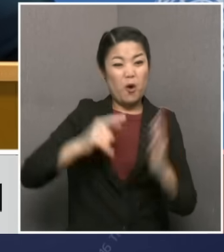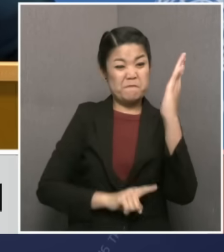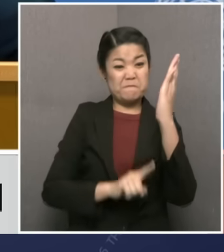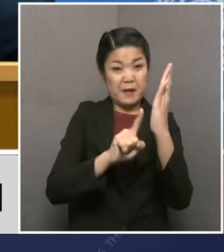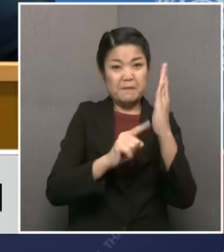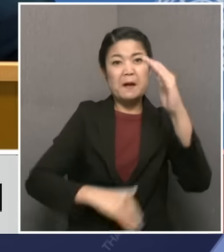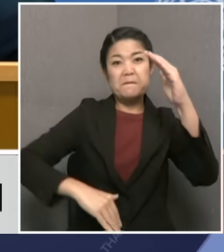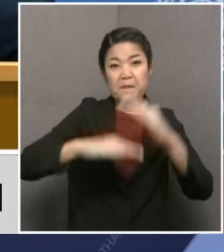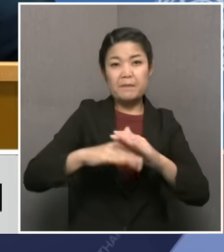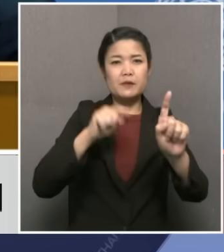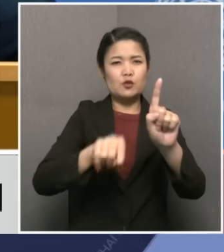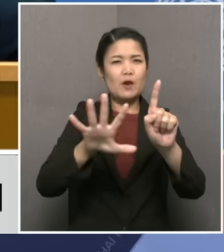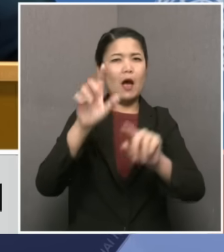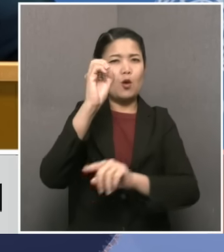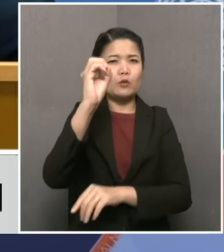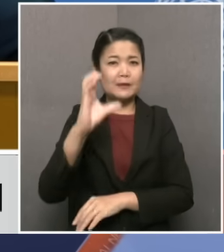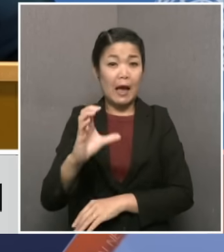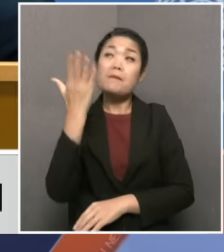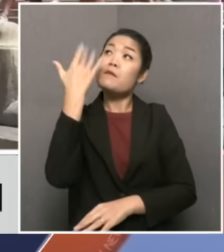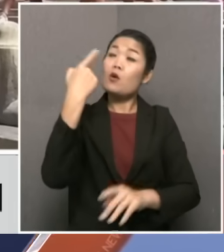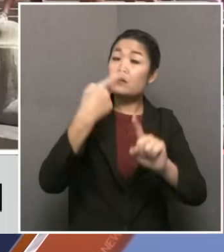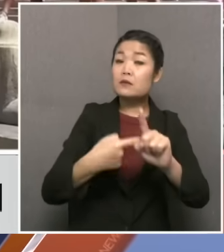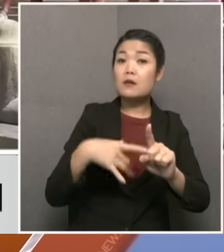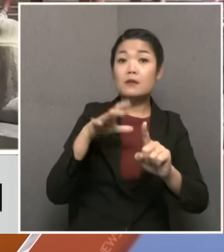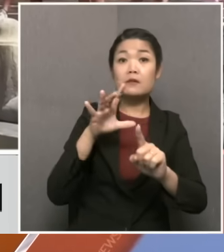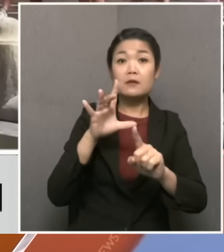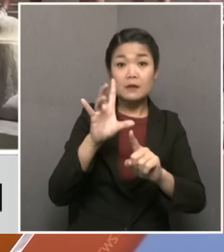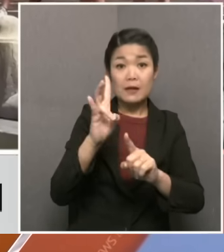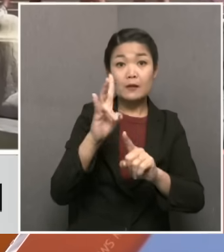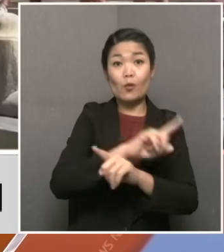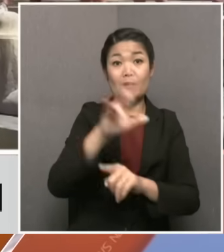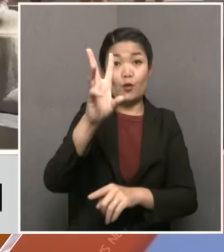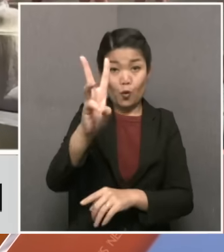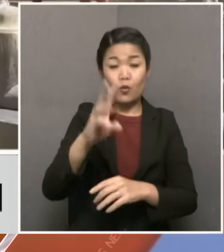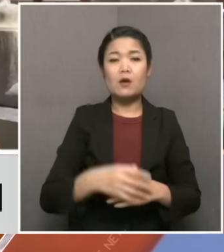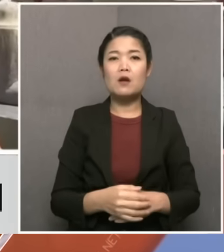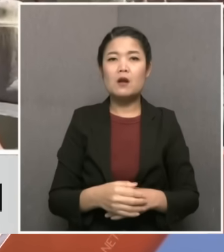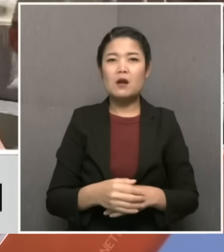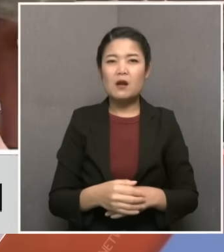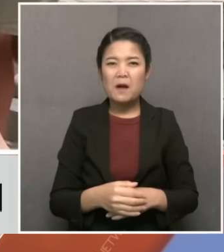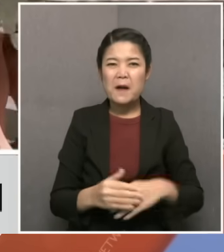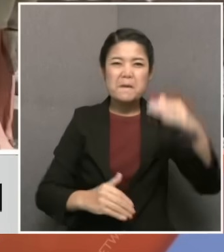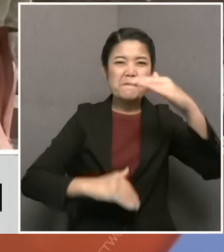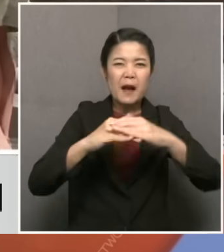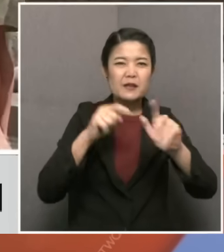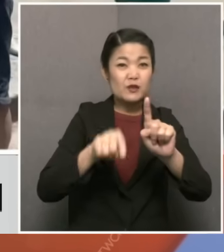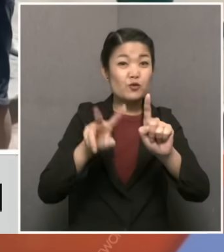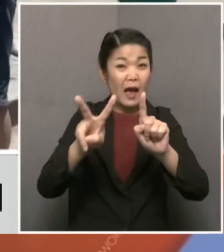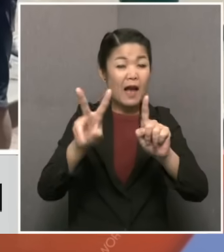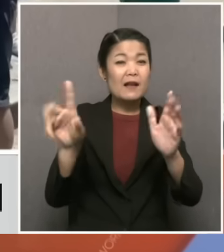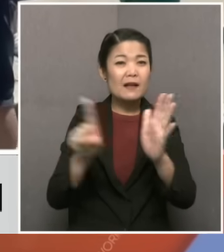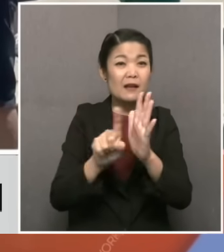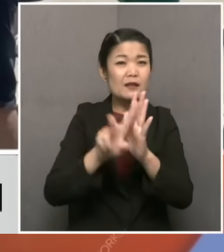องศาเมื่อเดือนกรกฎาคมถ้าจำได้วันที่6กรกฎาคมที่ผ่านมานะแล้วมาแตะ 1.5 ครั้งที่2เนี่ยเมื่อ